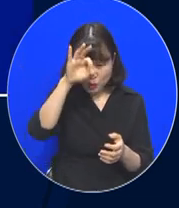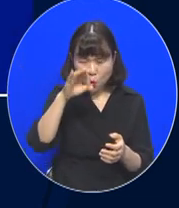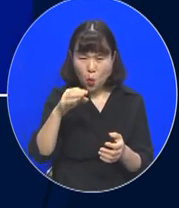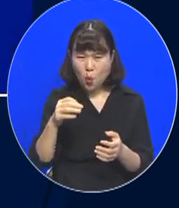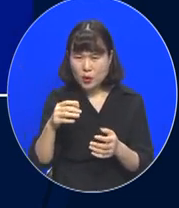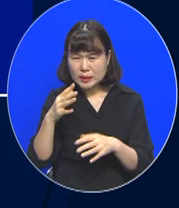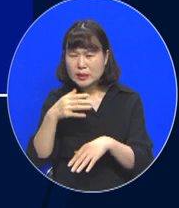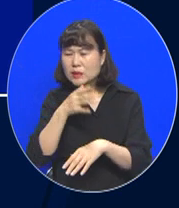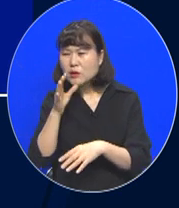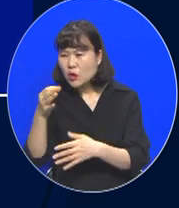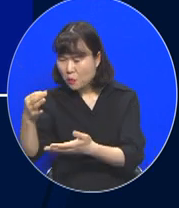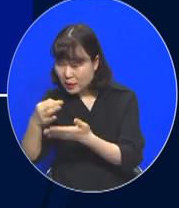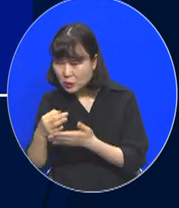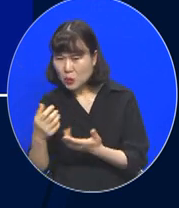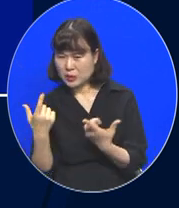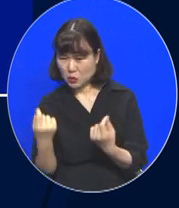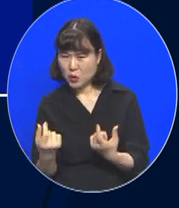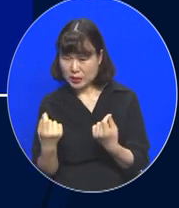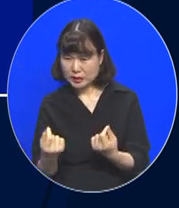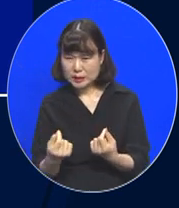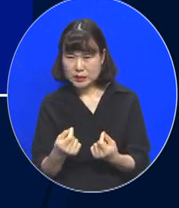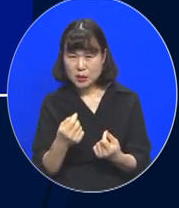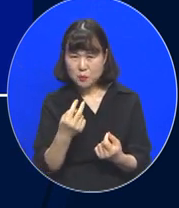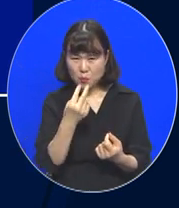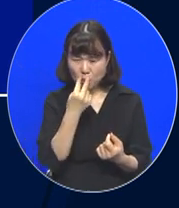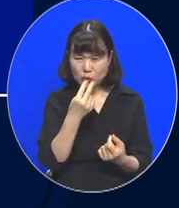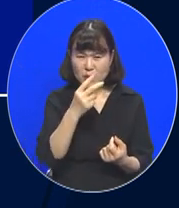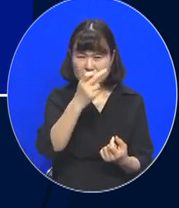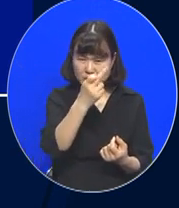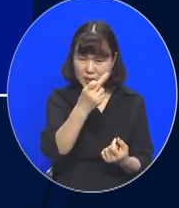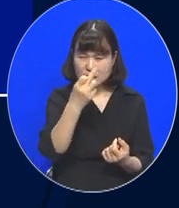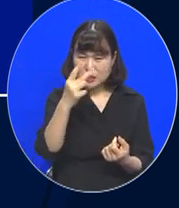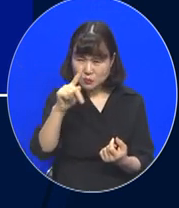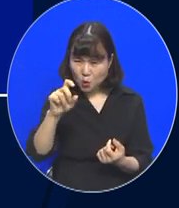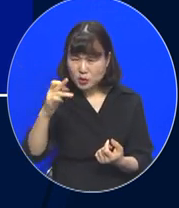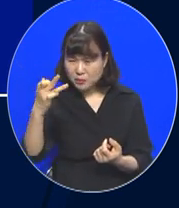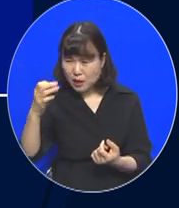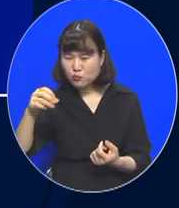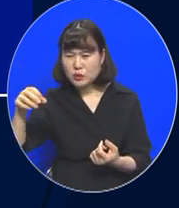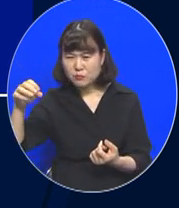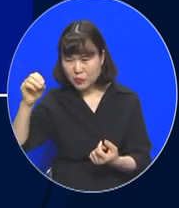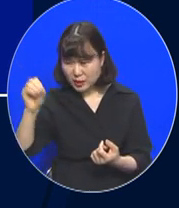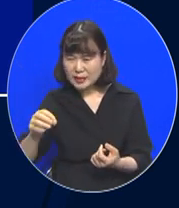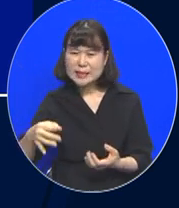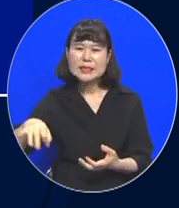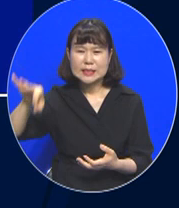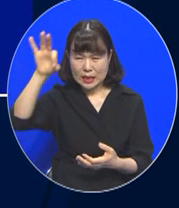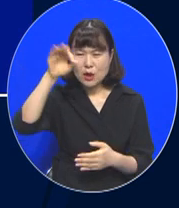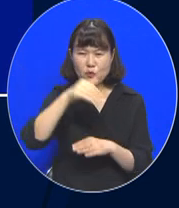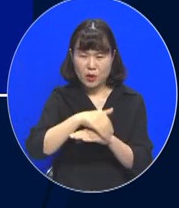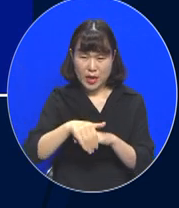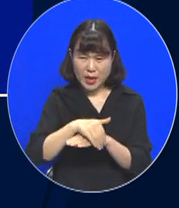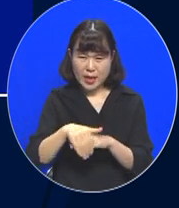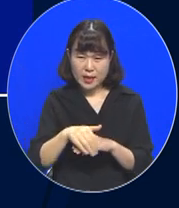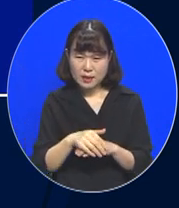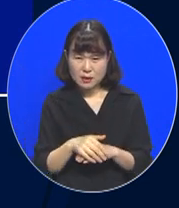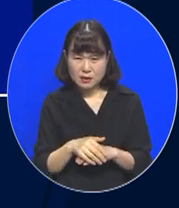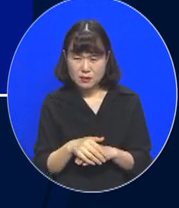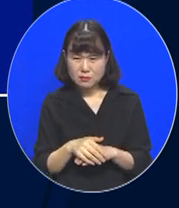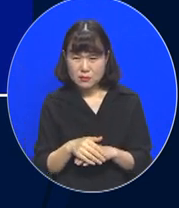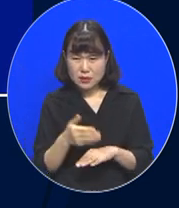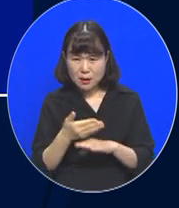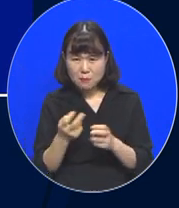각각 12%, 15%, 18%로 인상하는 시나리오가 제시될 전망입니다. 다른